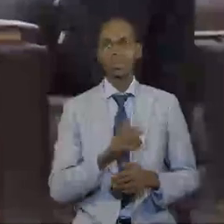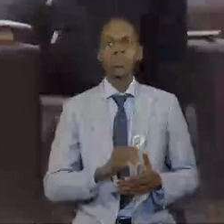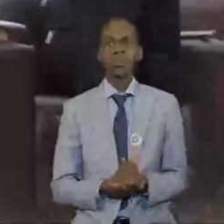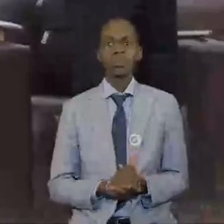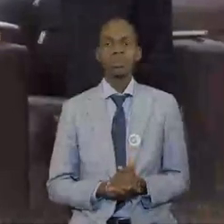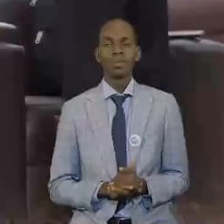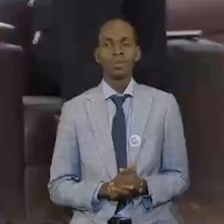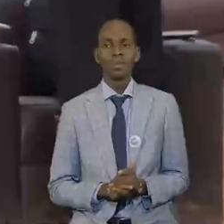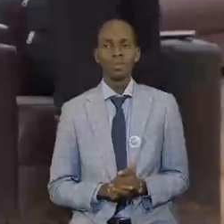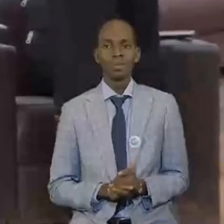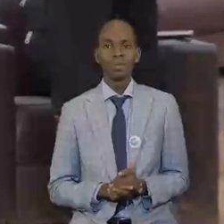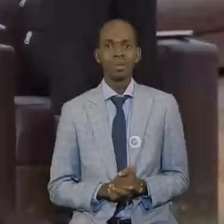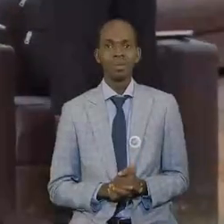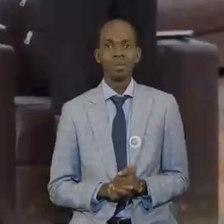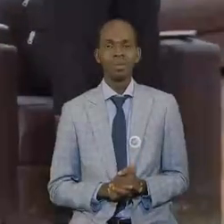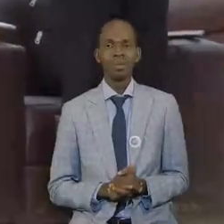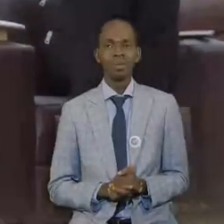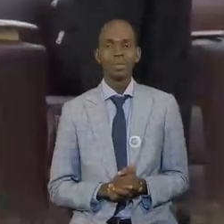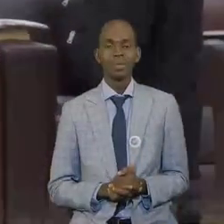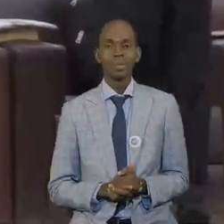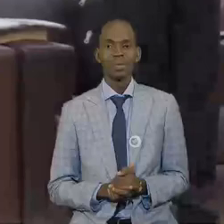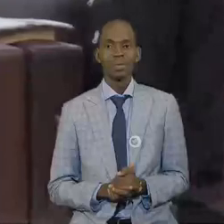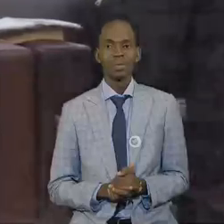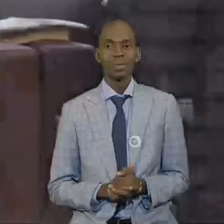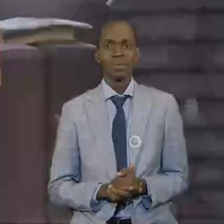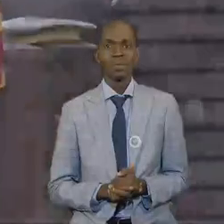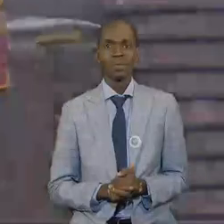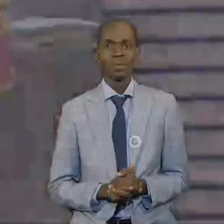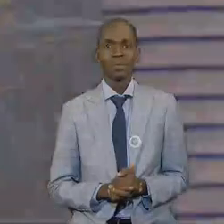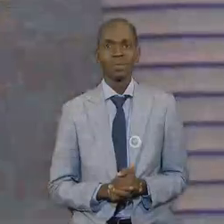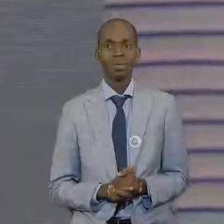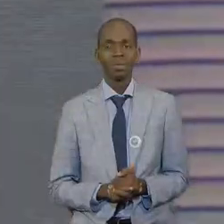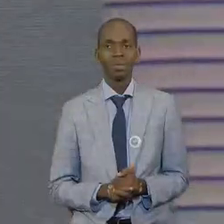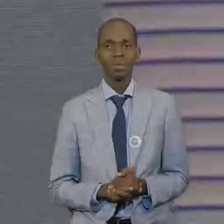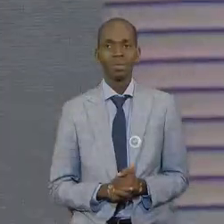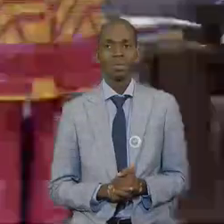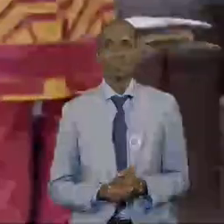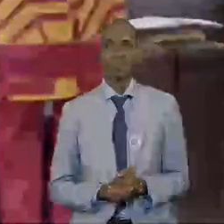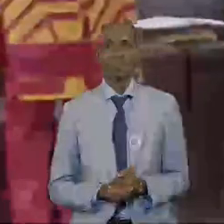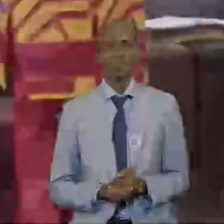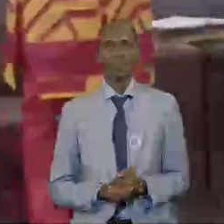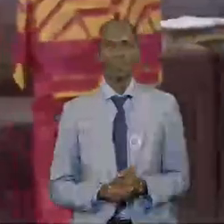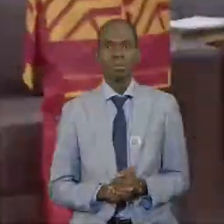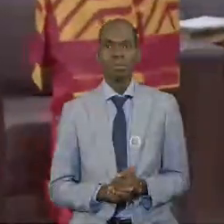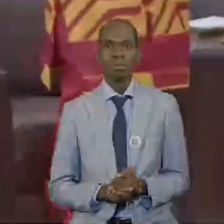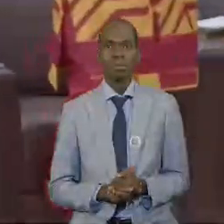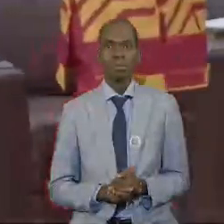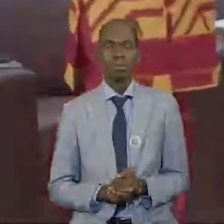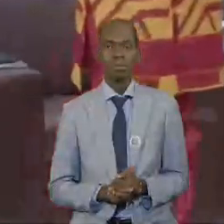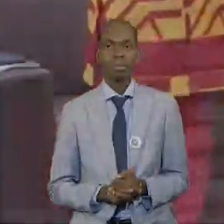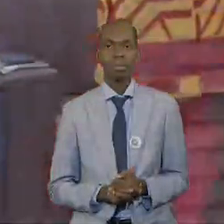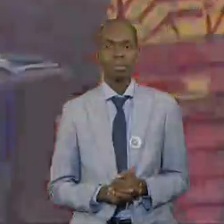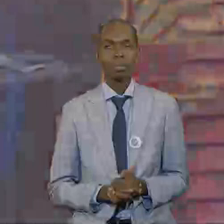problem. C'est le diable qui a un problème. The devil has a problem.